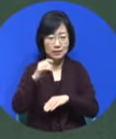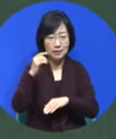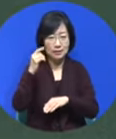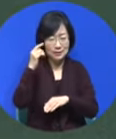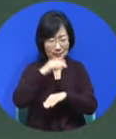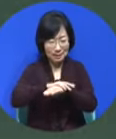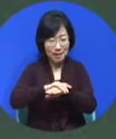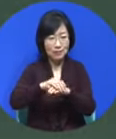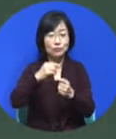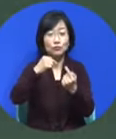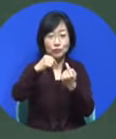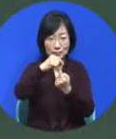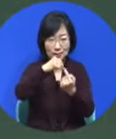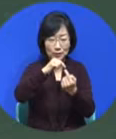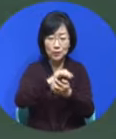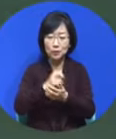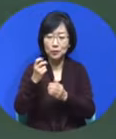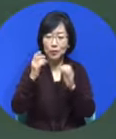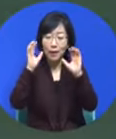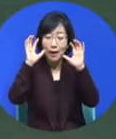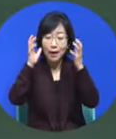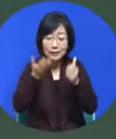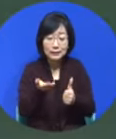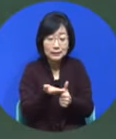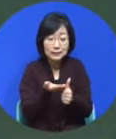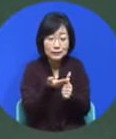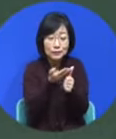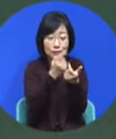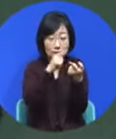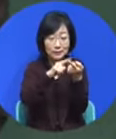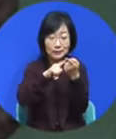정말 여러분들이 받으면서 하셔야